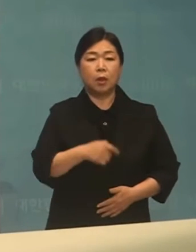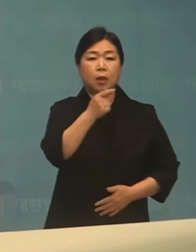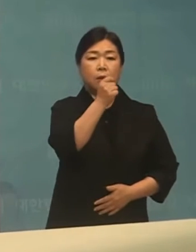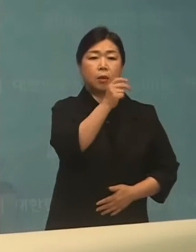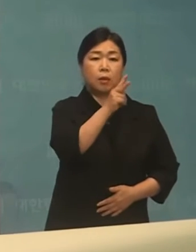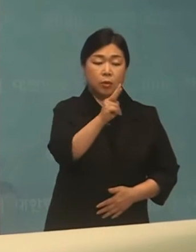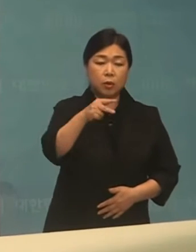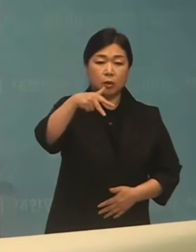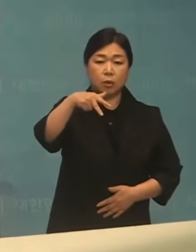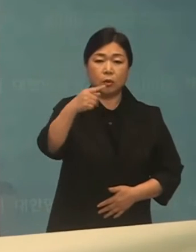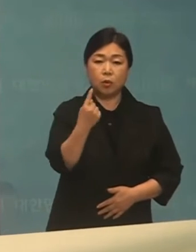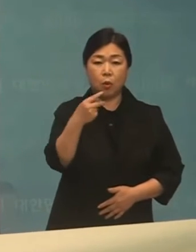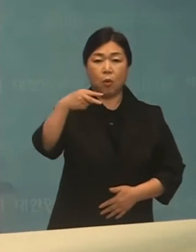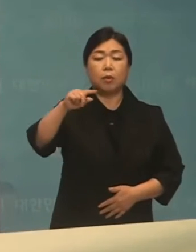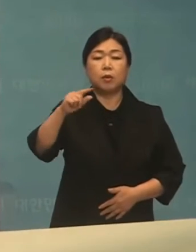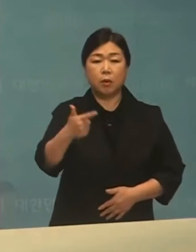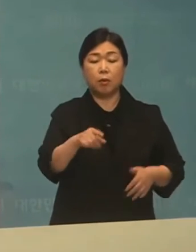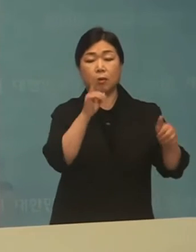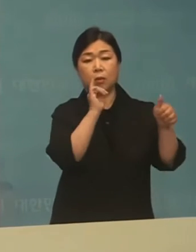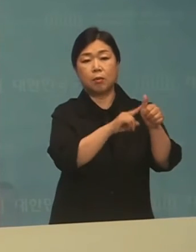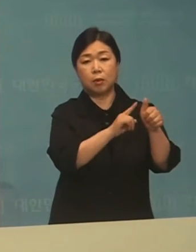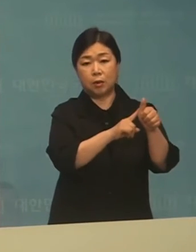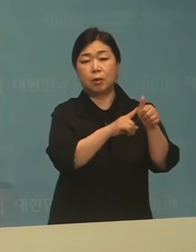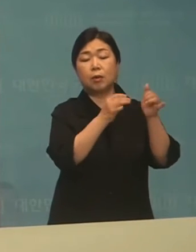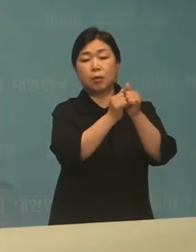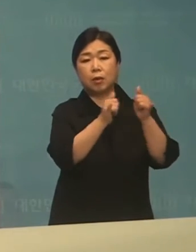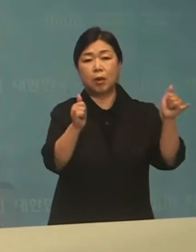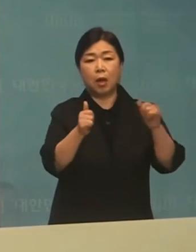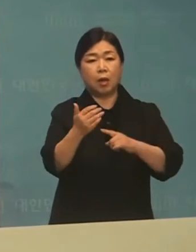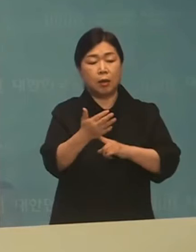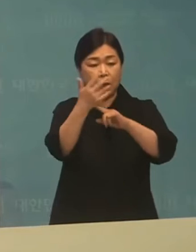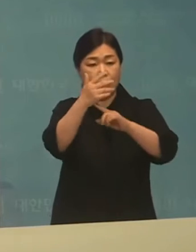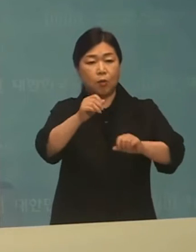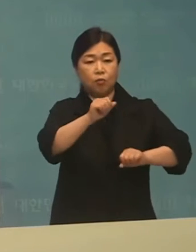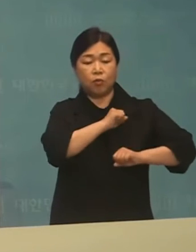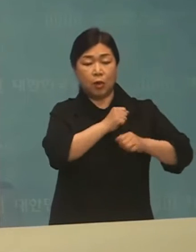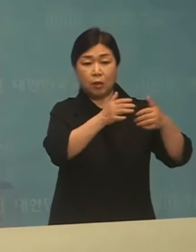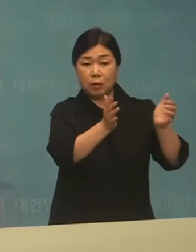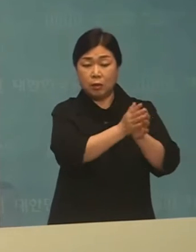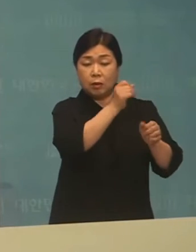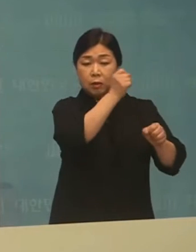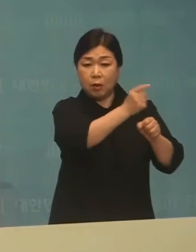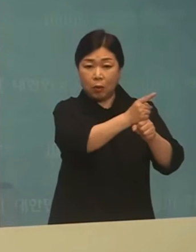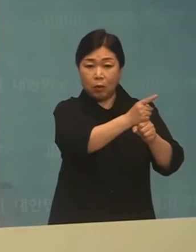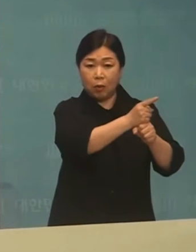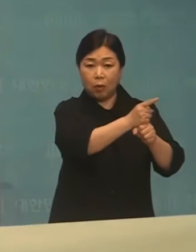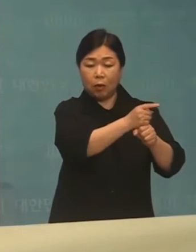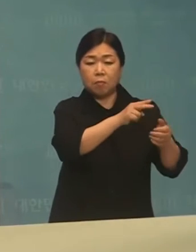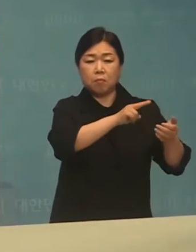TV조선은 이들이 태극기 부대 성향이라고 하는 것을 은폐한 채